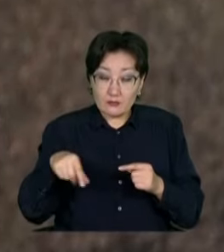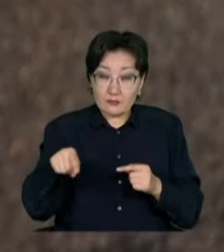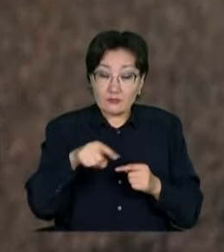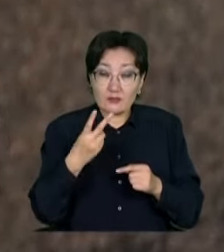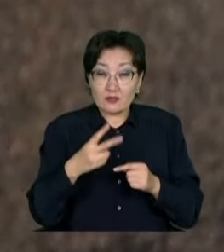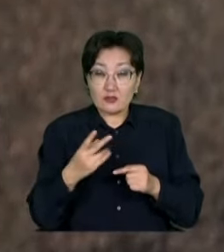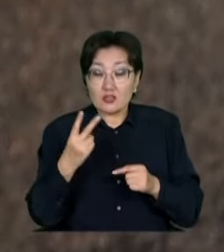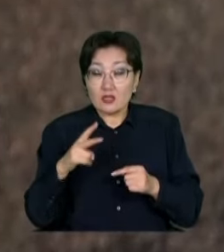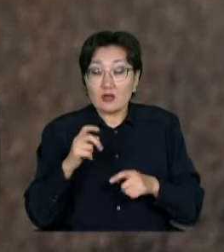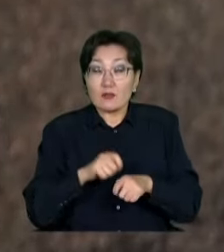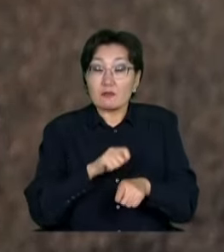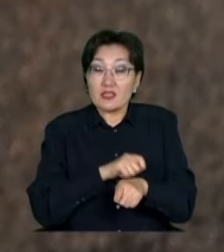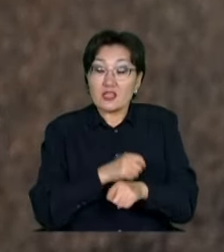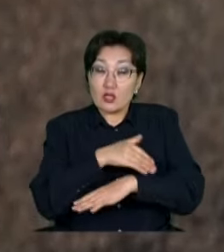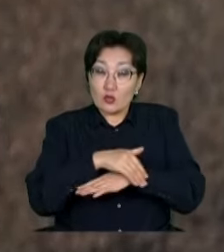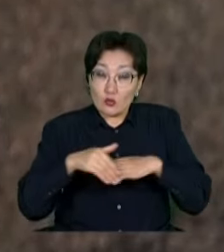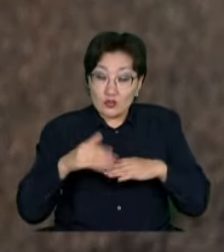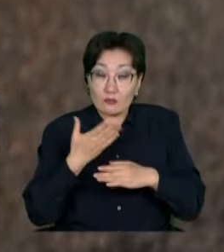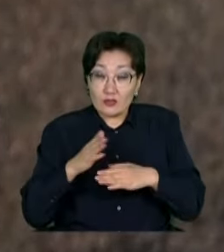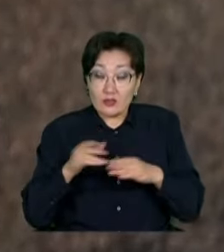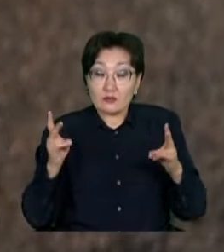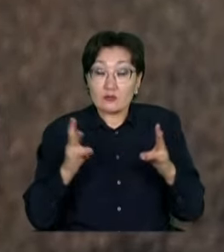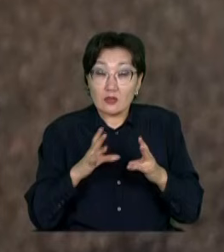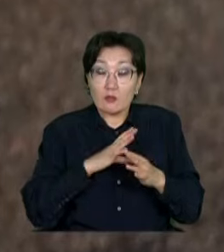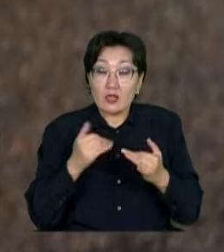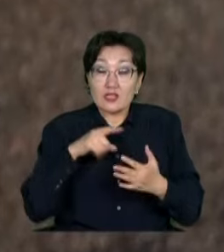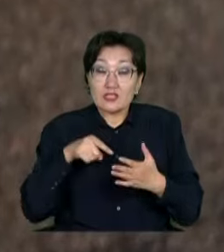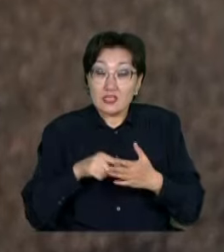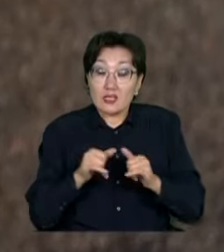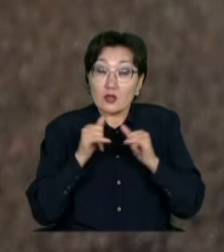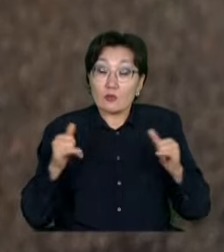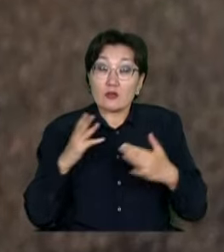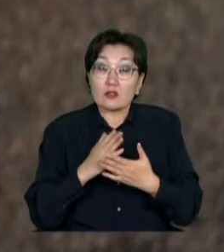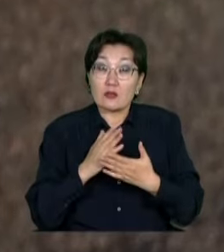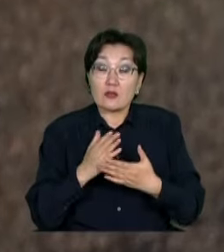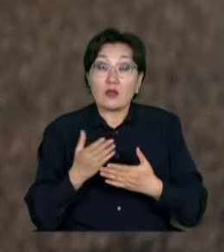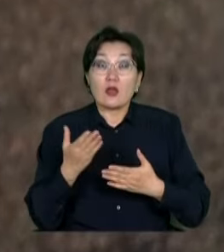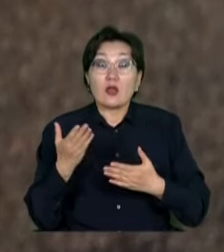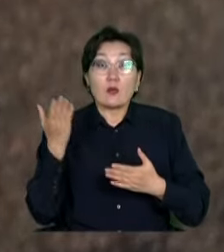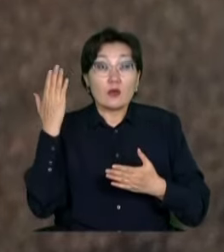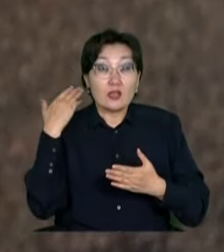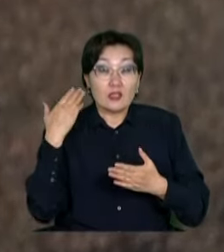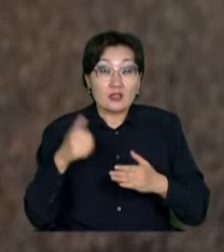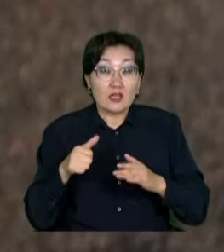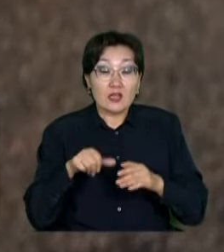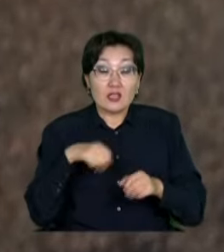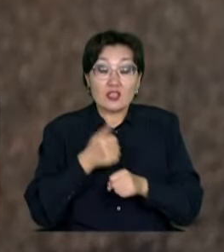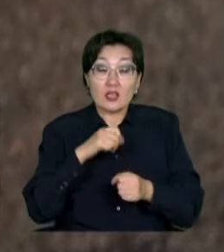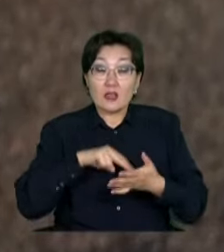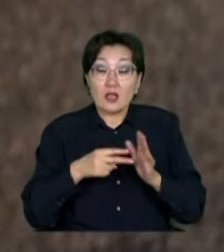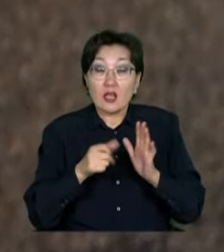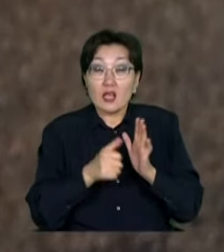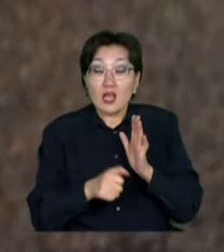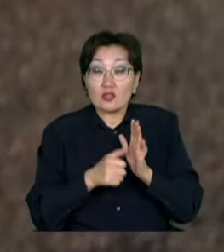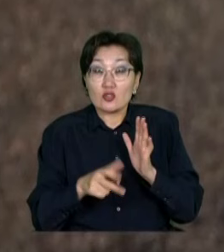20 метрлік көше қарастырылған болатын. Қазір қала өсуі керек. Ол кездегі генплан 680 мың адамға арналып жасалған,